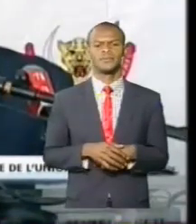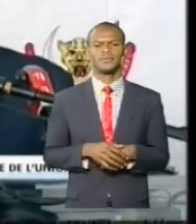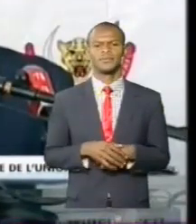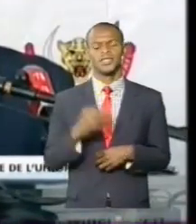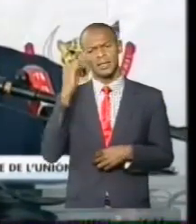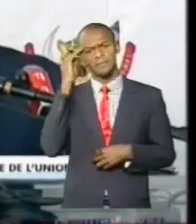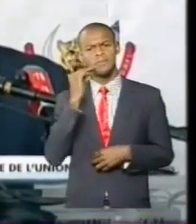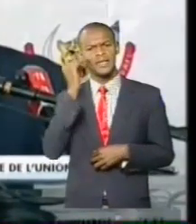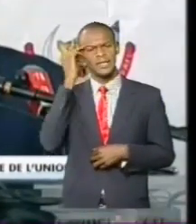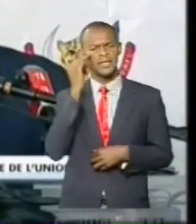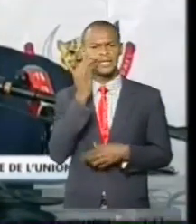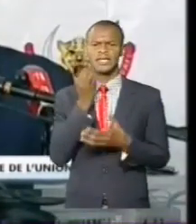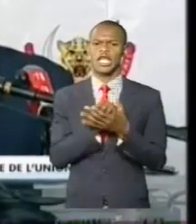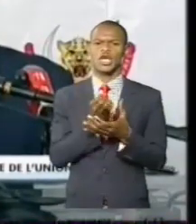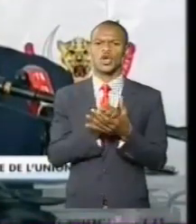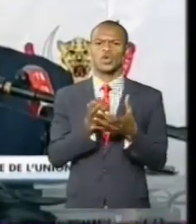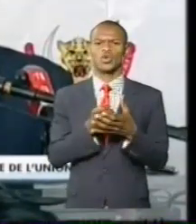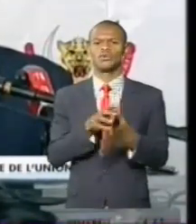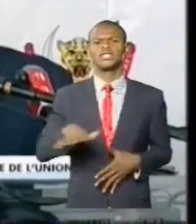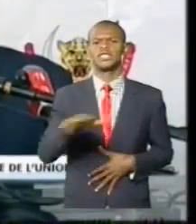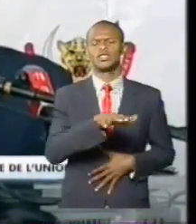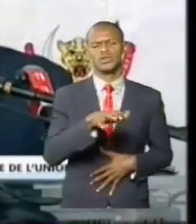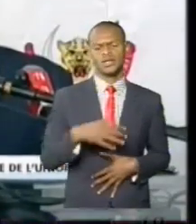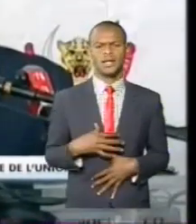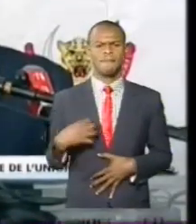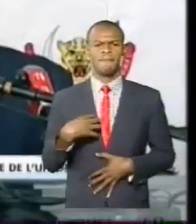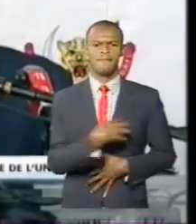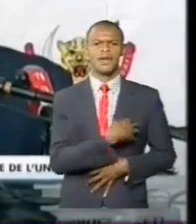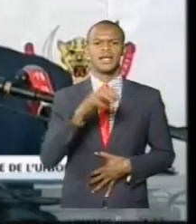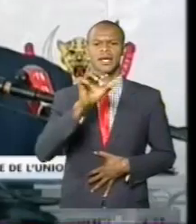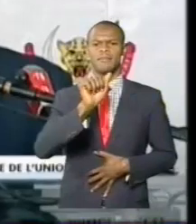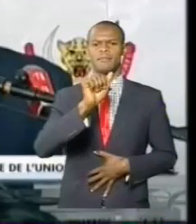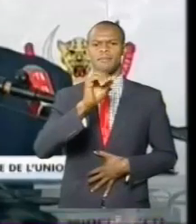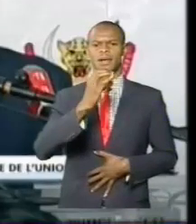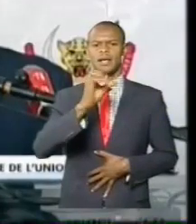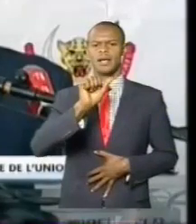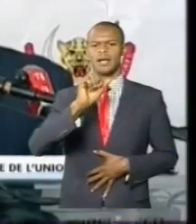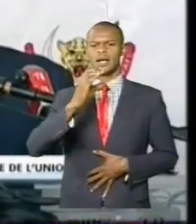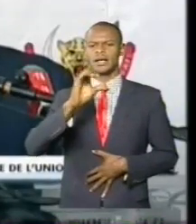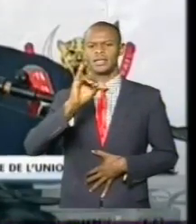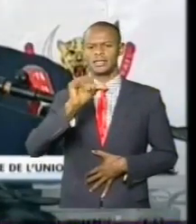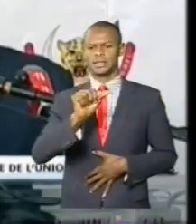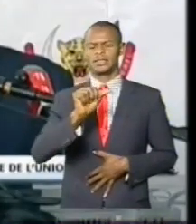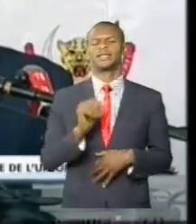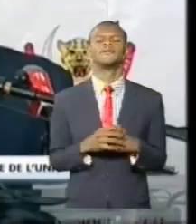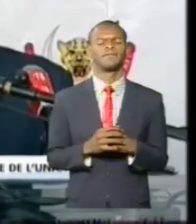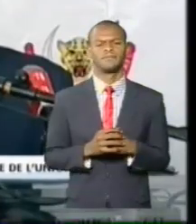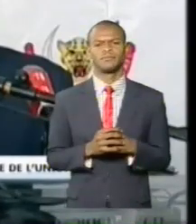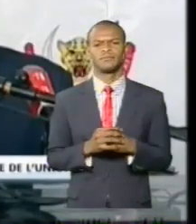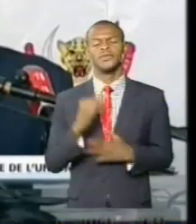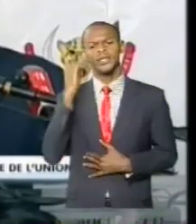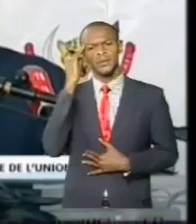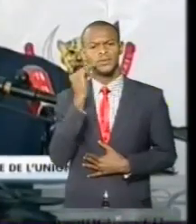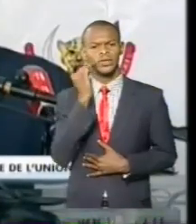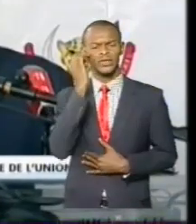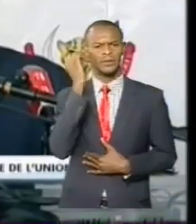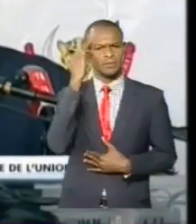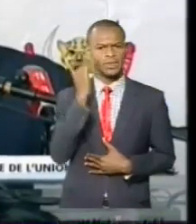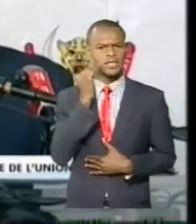nationale, Madame Acacia Bandoubola Mbongo. Ministre du